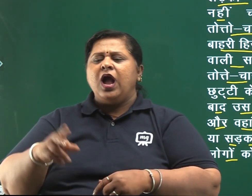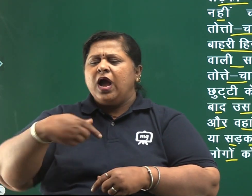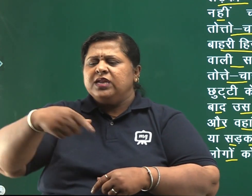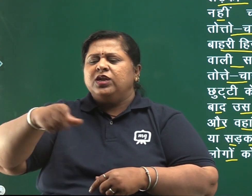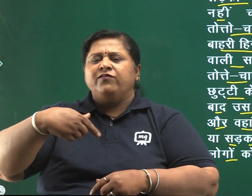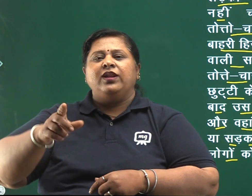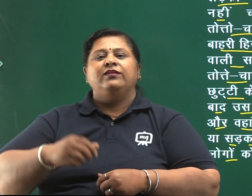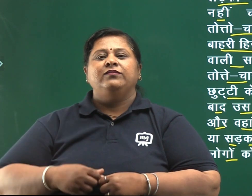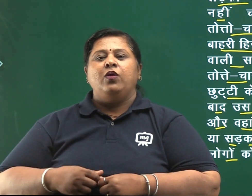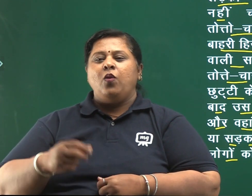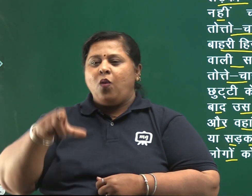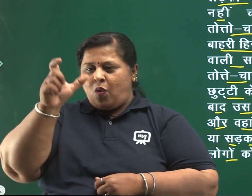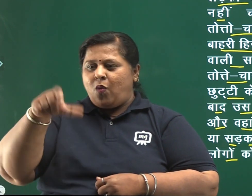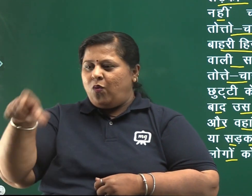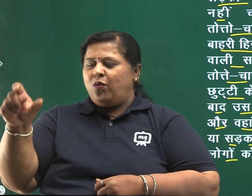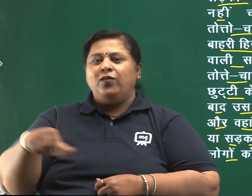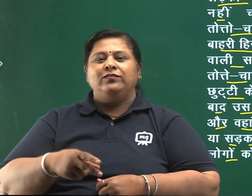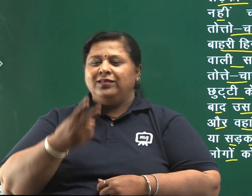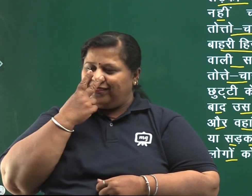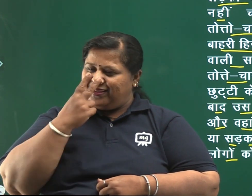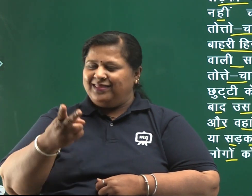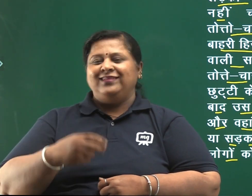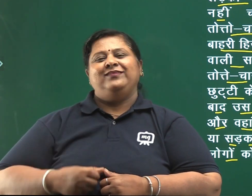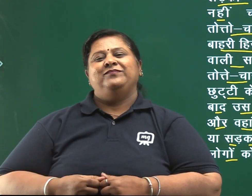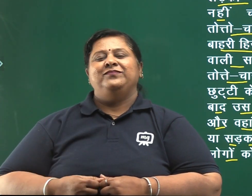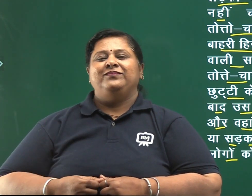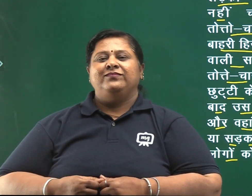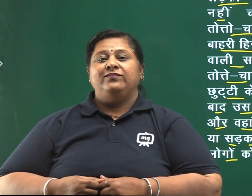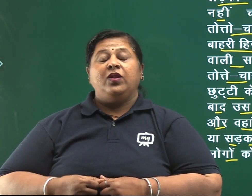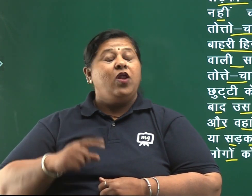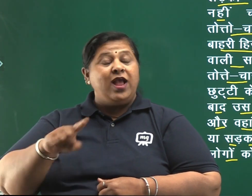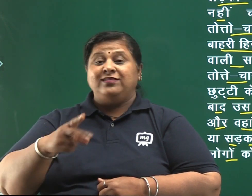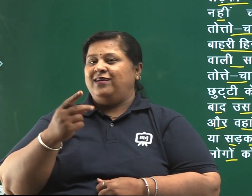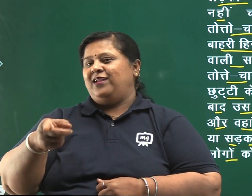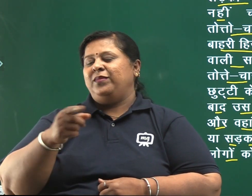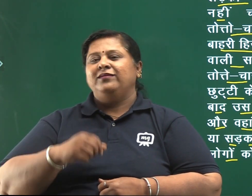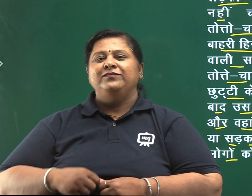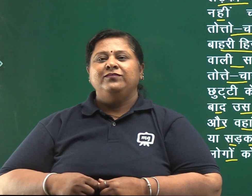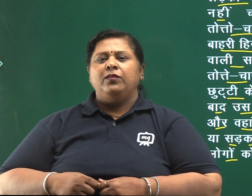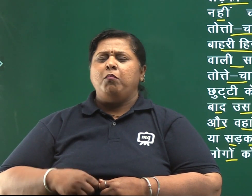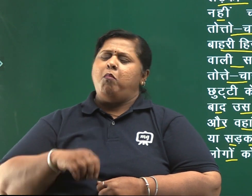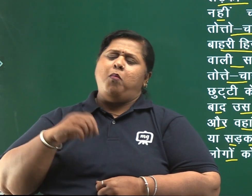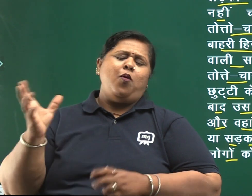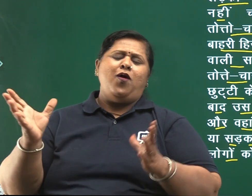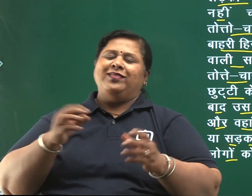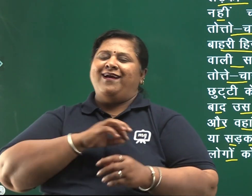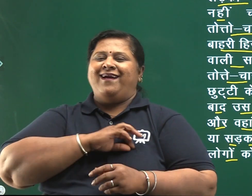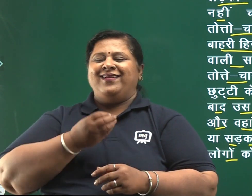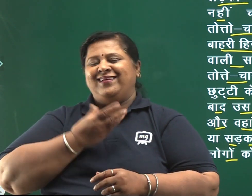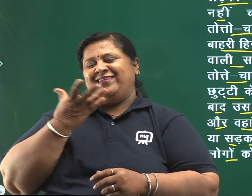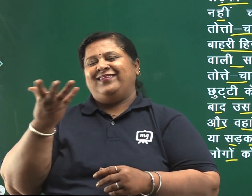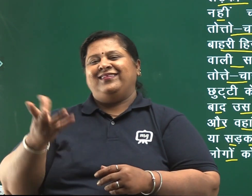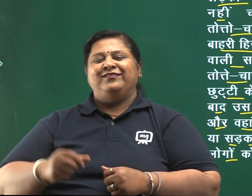वाले लोगों को देखती रहती थी, और ऐसा करने में उसे बहुत आनंद आता